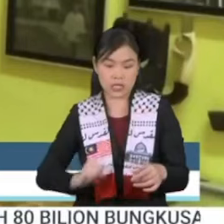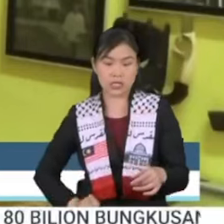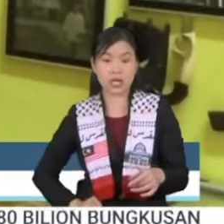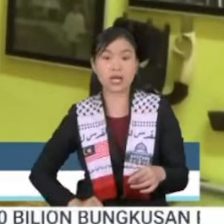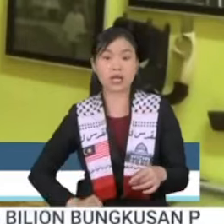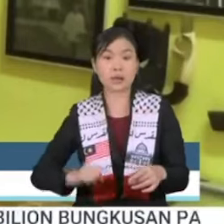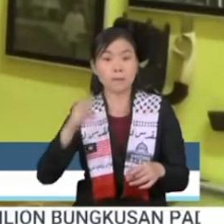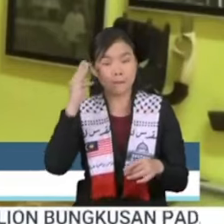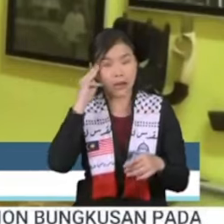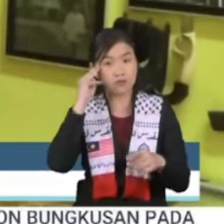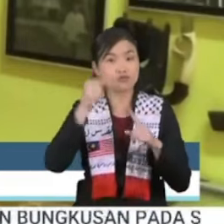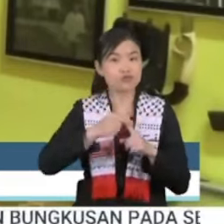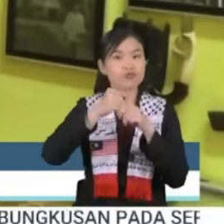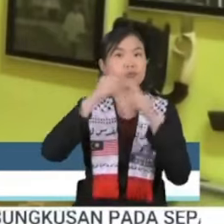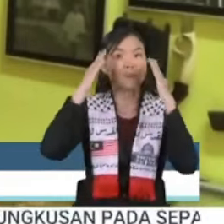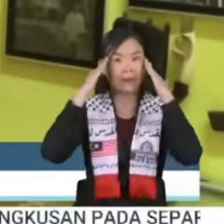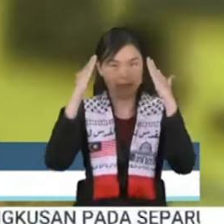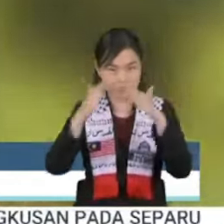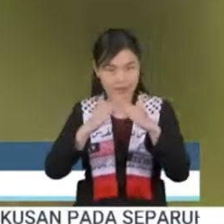Pahang, Kesultanan Pahang.